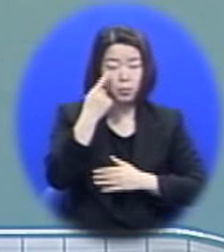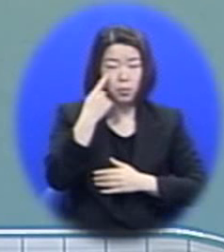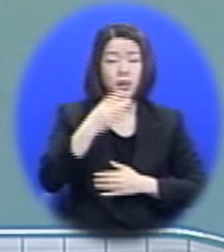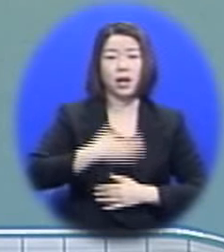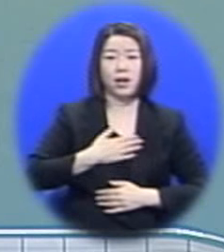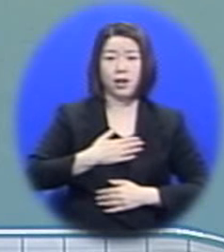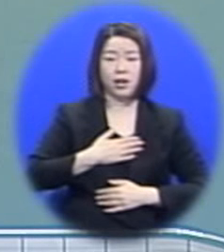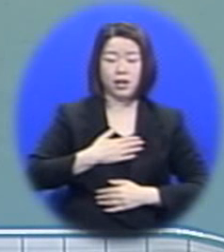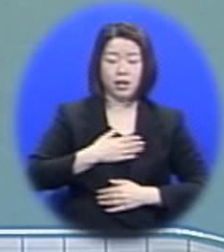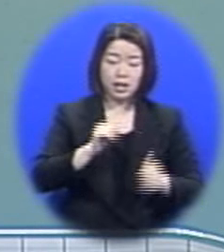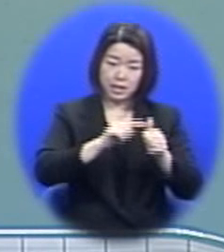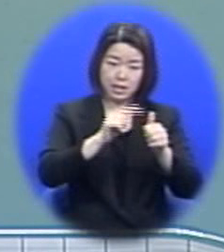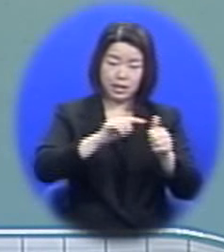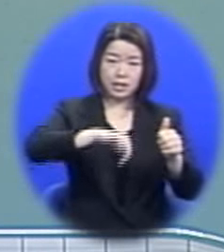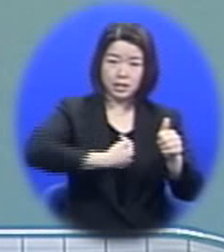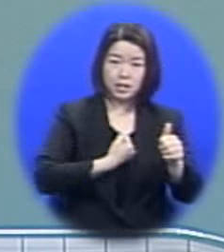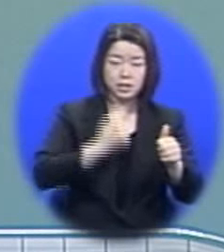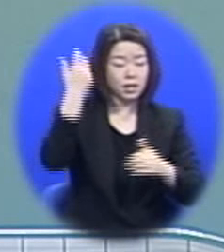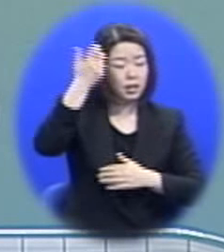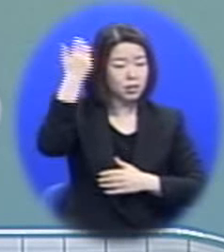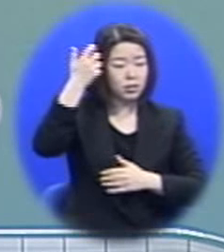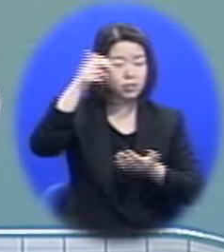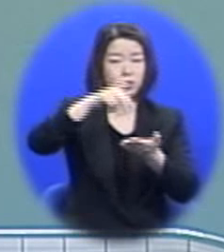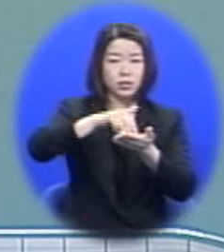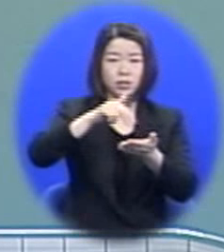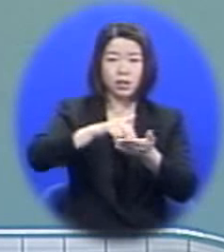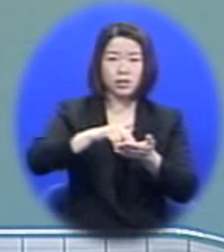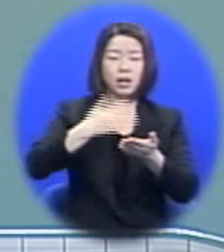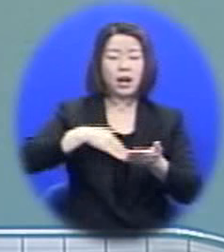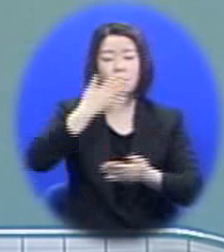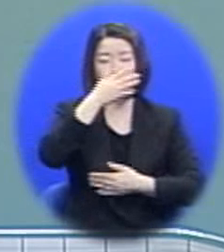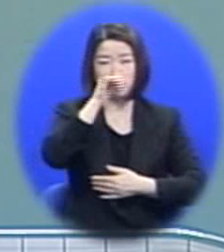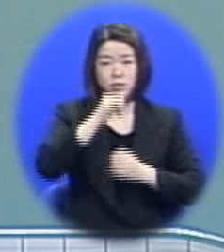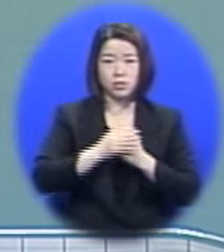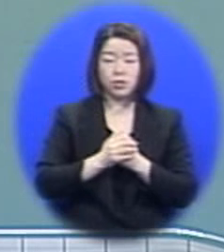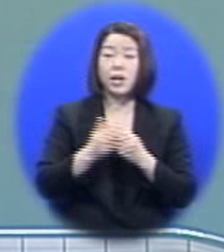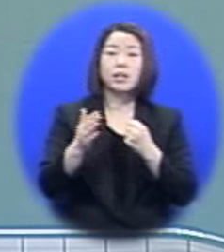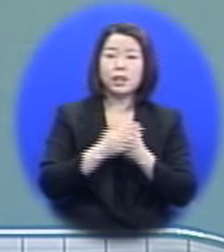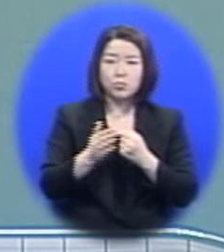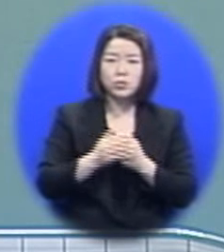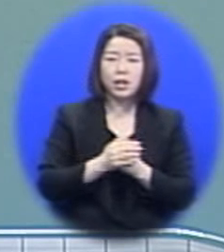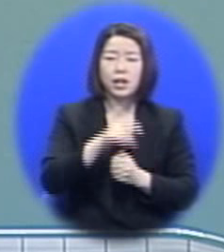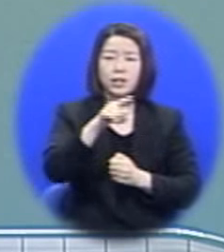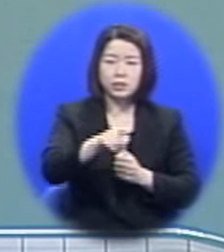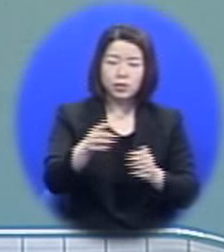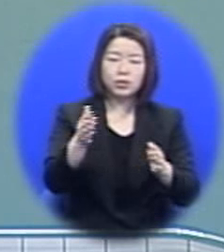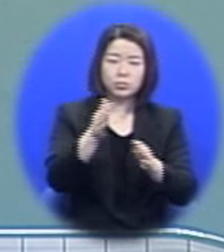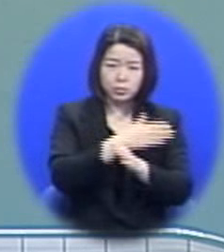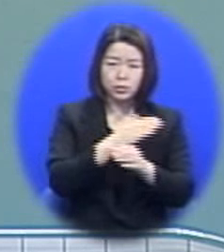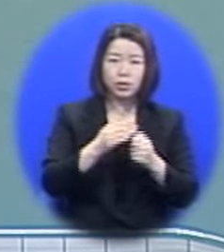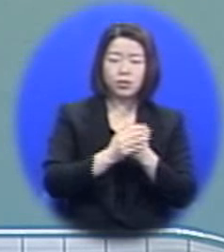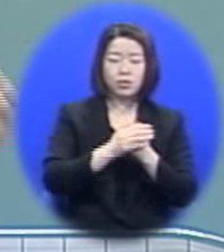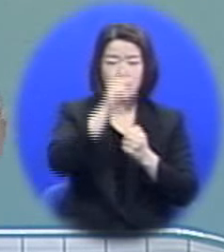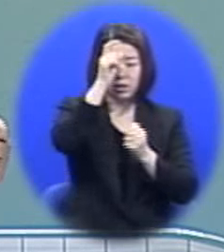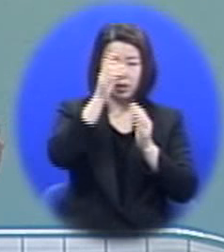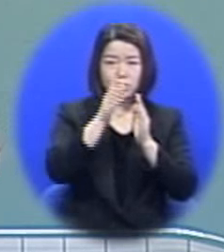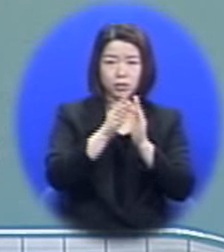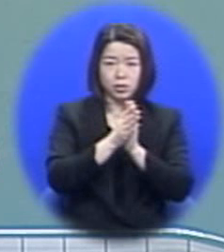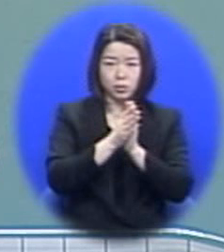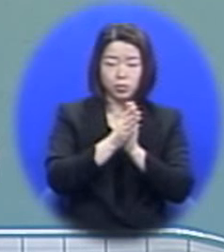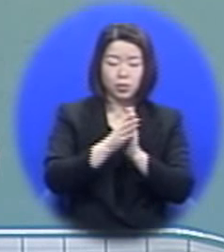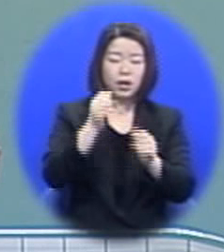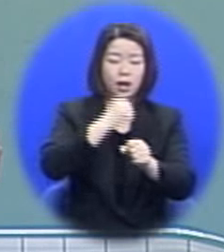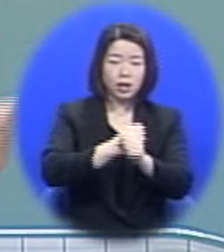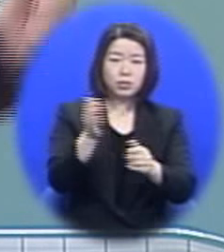영적인 상태를. 그래서 남편이 바로서는 거예요. 기도를 해야 되기